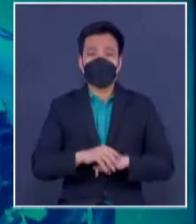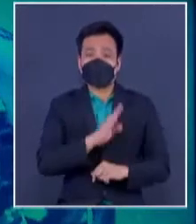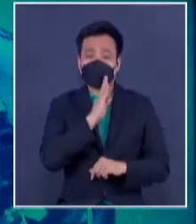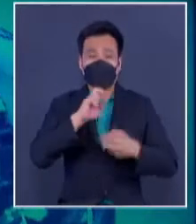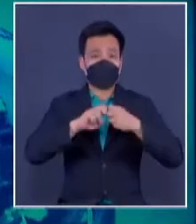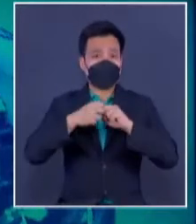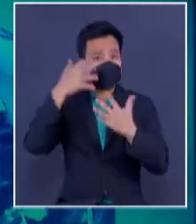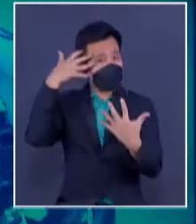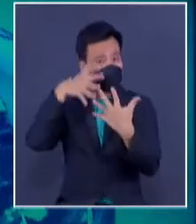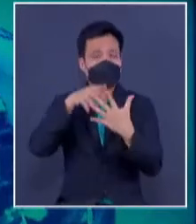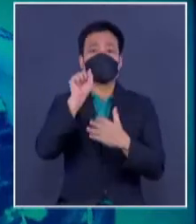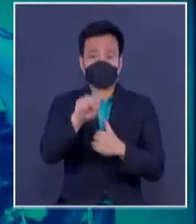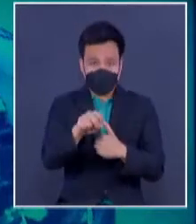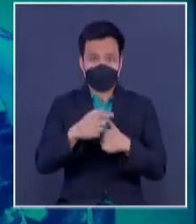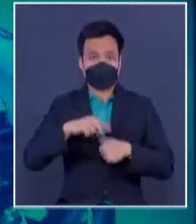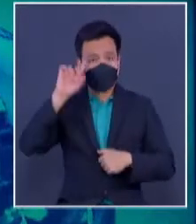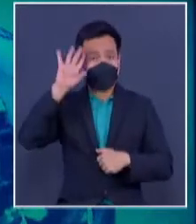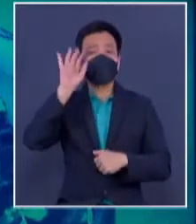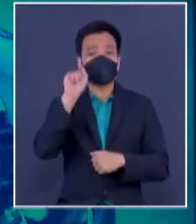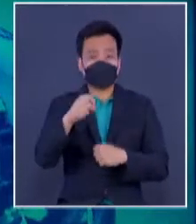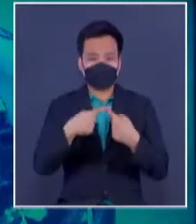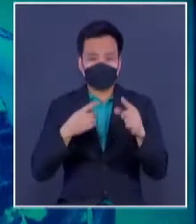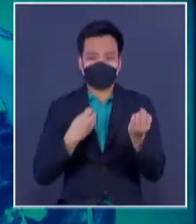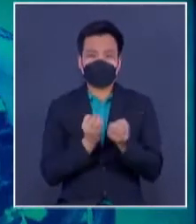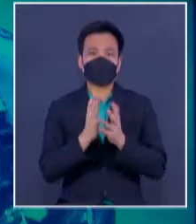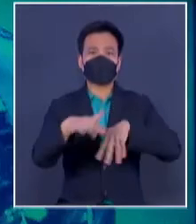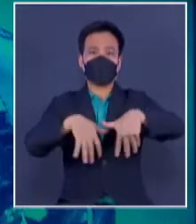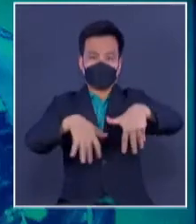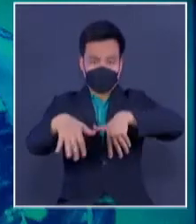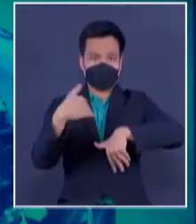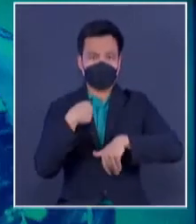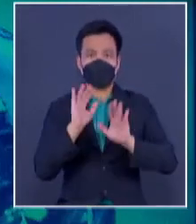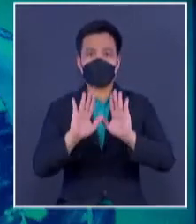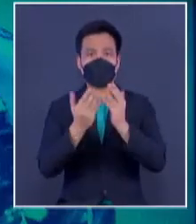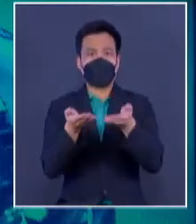จิตเวชแต่ว่าลักษณะแบบนี้คือมันสร้างความเดือดร้อนให้กับคนอื่นอาจจะต้องดูแลกันหน่อยนะ